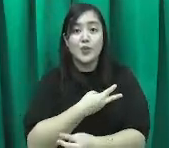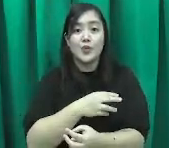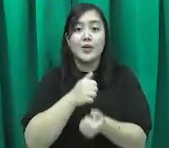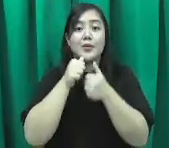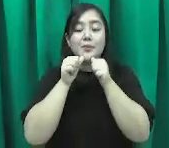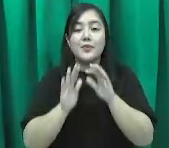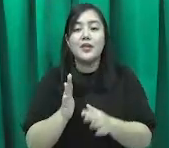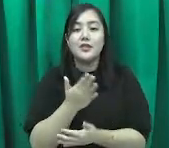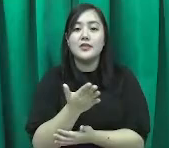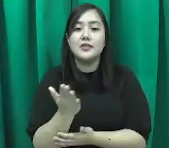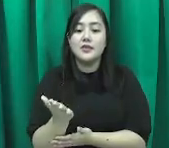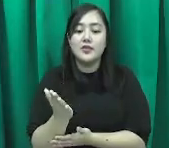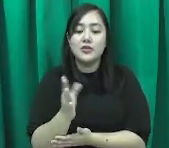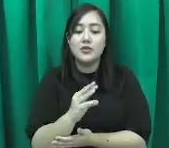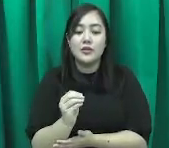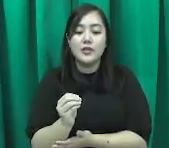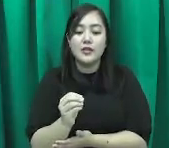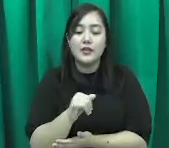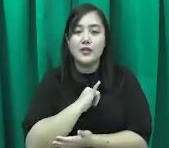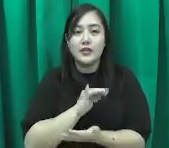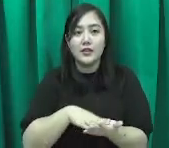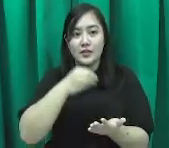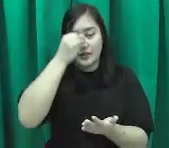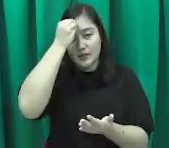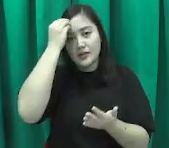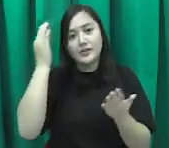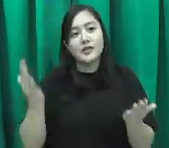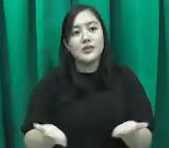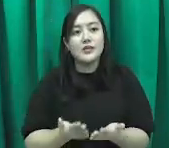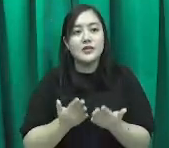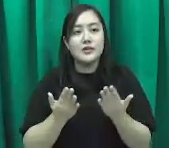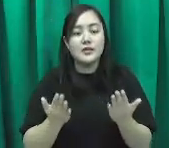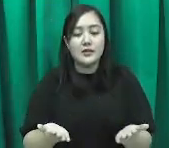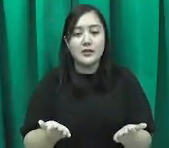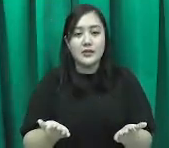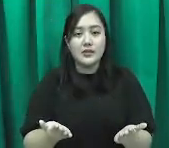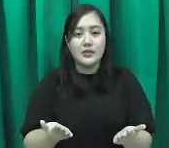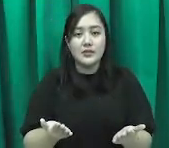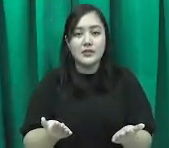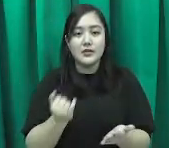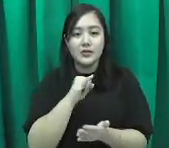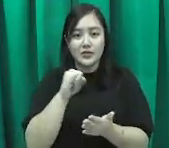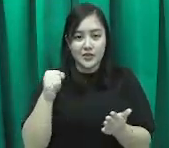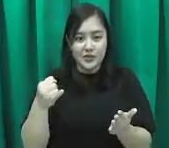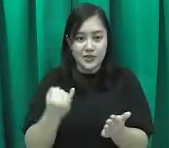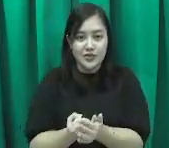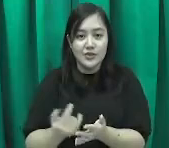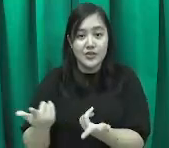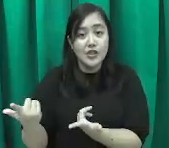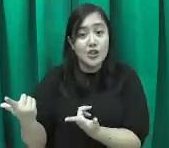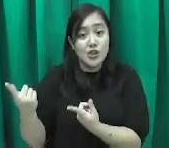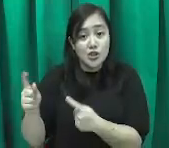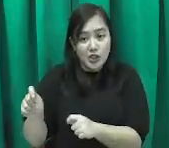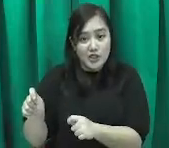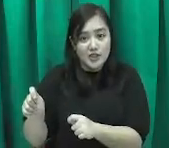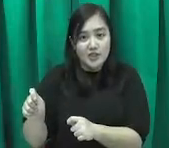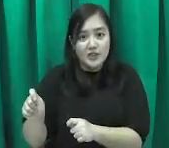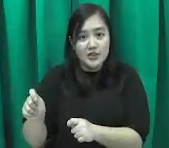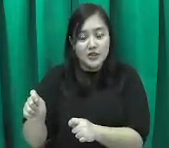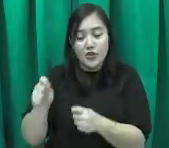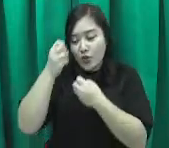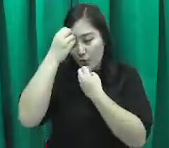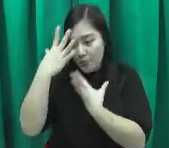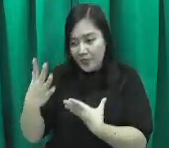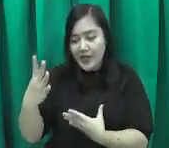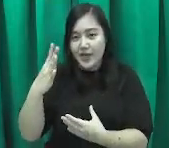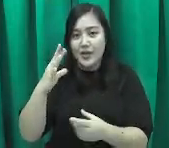lahat. At ang pinaka natutunan ko lang po dito ay ang magtiwala at sumunod sa salita ng Diyos. At